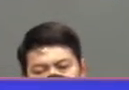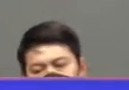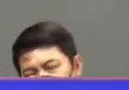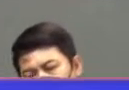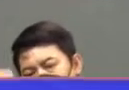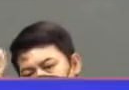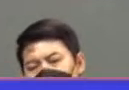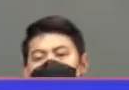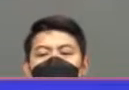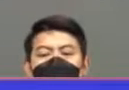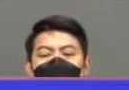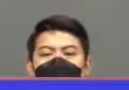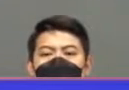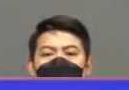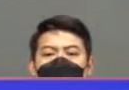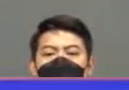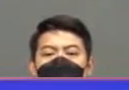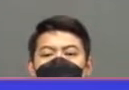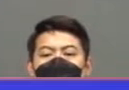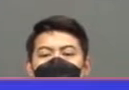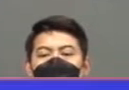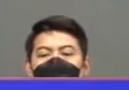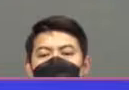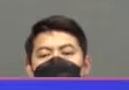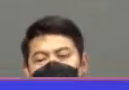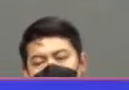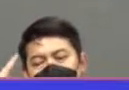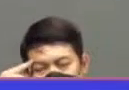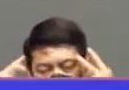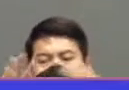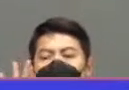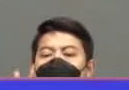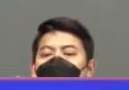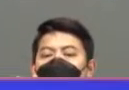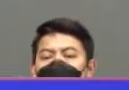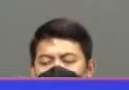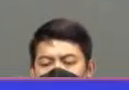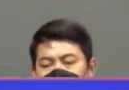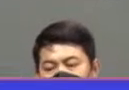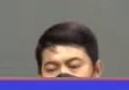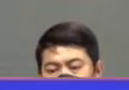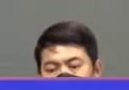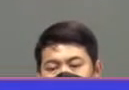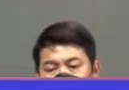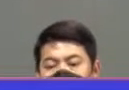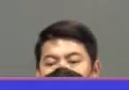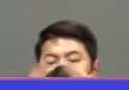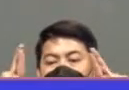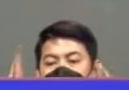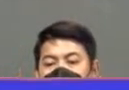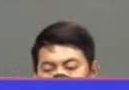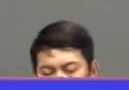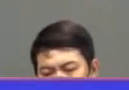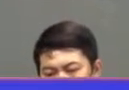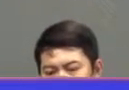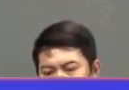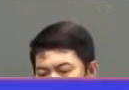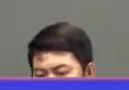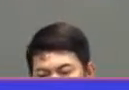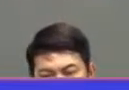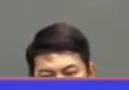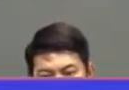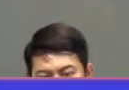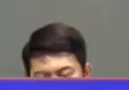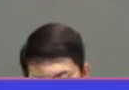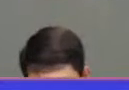กลุ่มเป้าหมายอยู่ที่26ล้านกว่าคนค่ะเป็นเวลา2เดือนเริ่มตั้งแต่1กันยายนนี้เลย